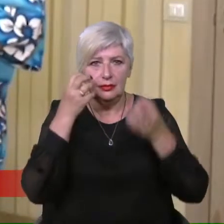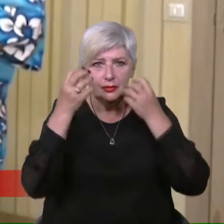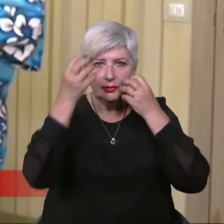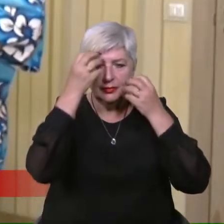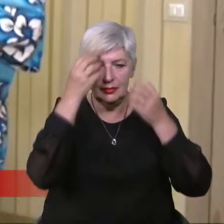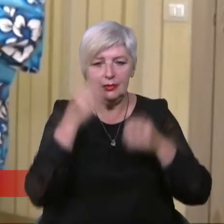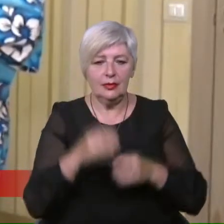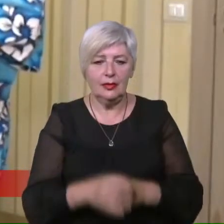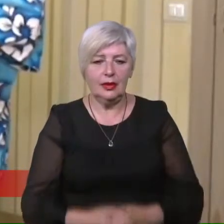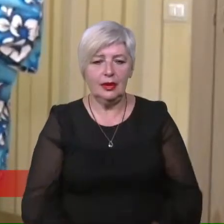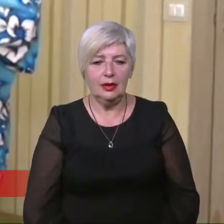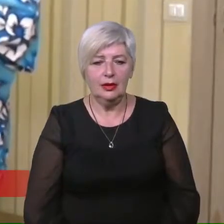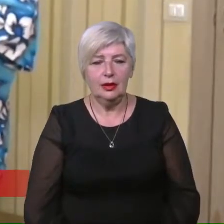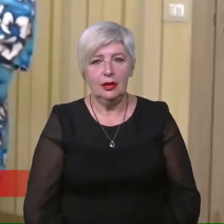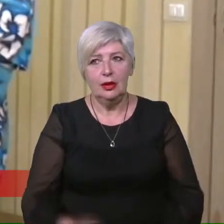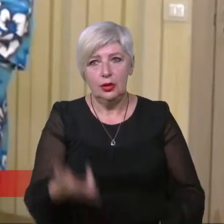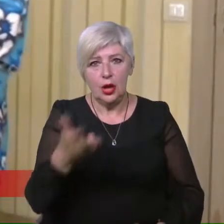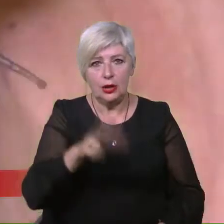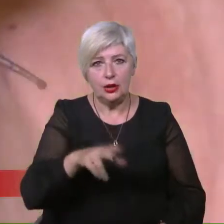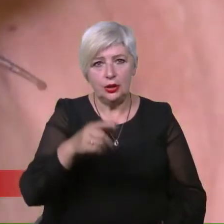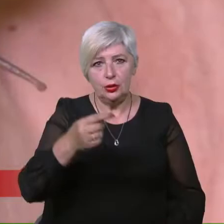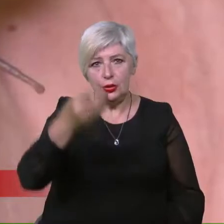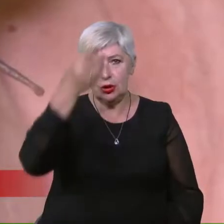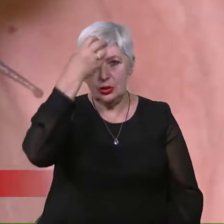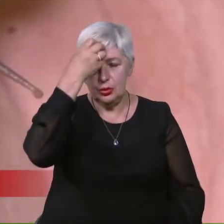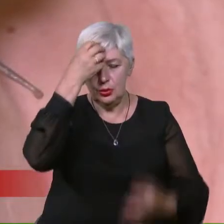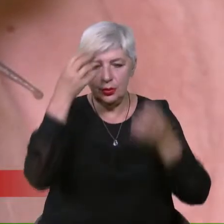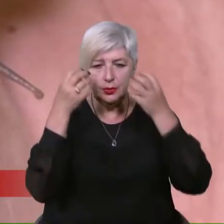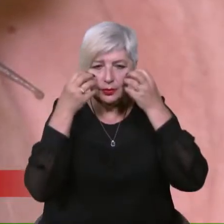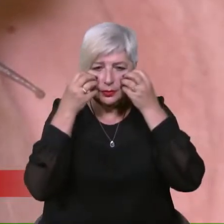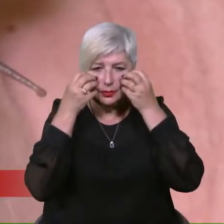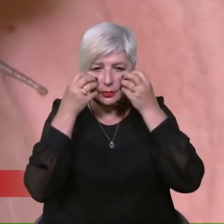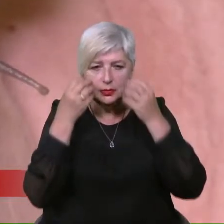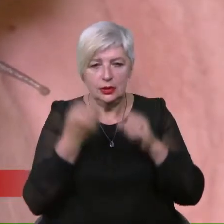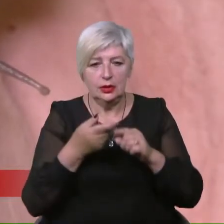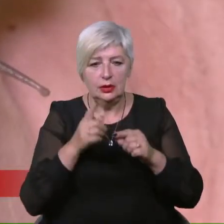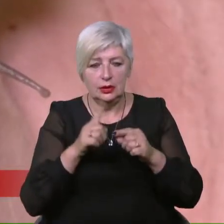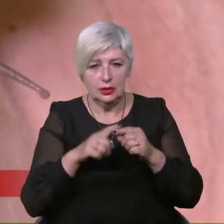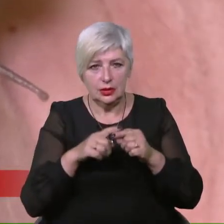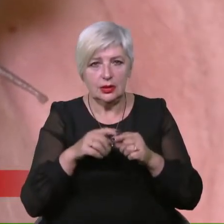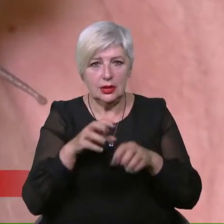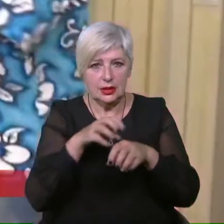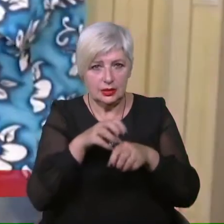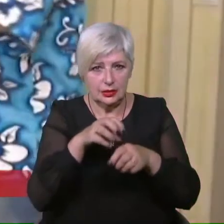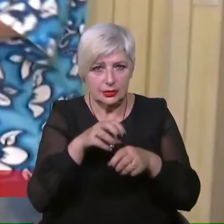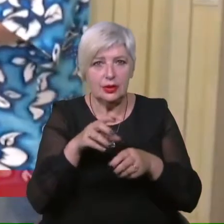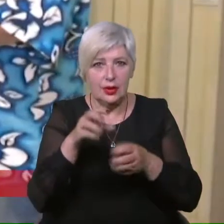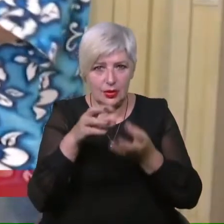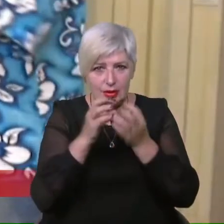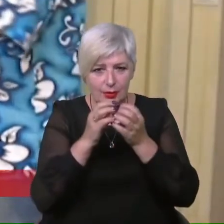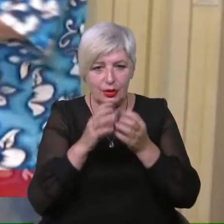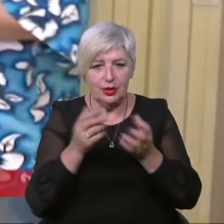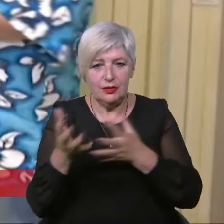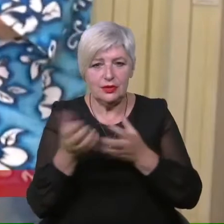три точки – лоб і обі щіки. Цих слимаків, каже чоловік, кілька тижнів тому взяв собі за помічниць. Адже пацієнти